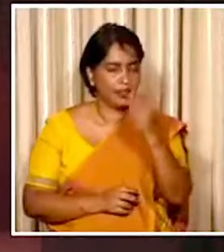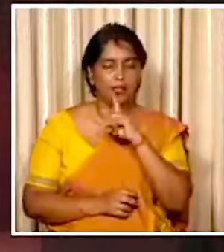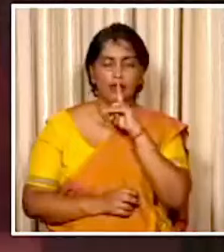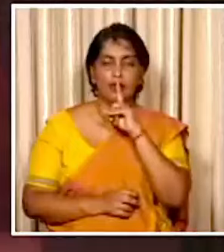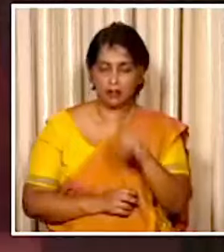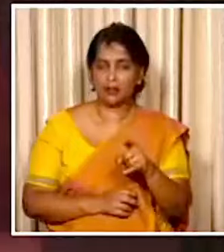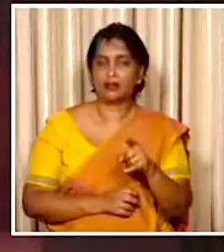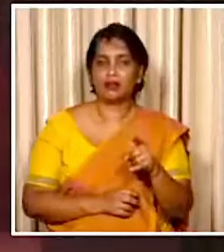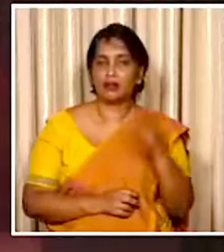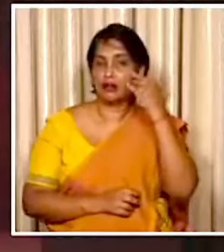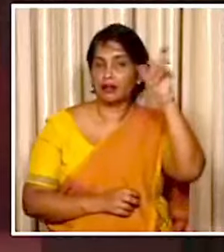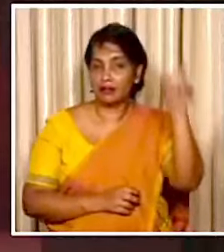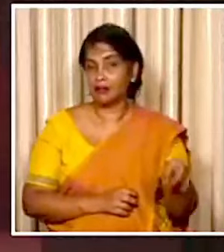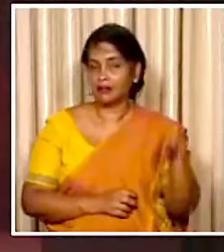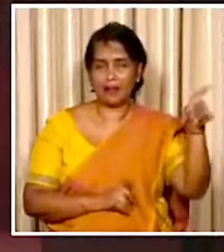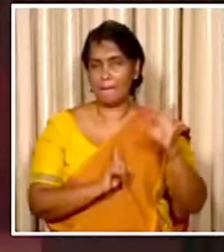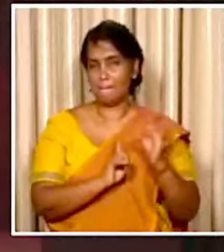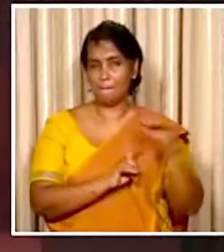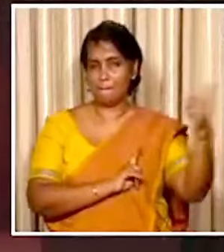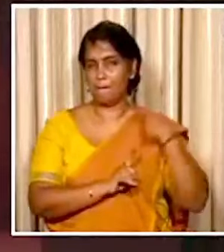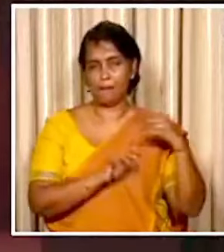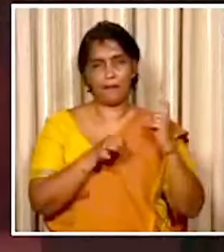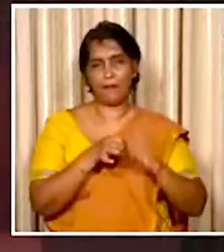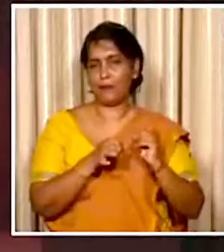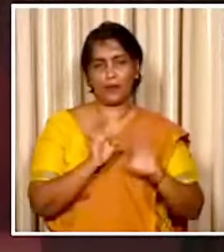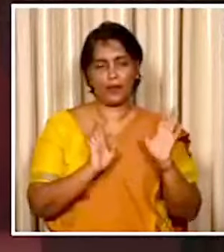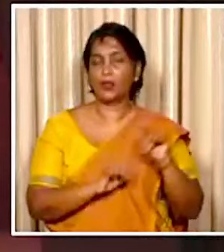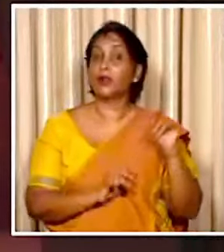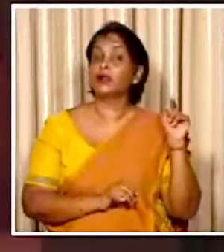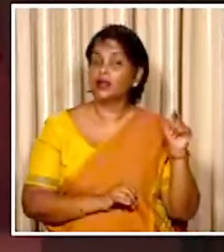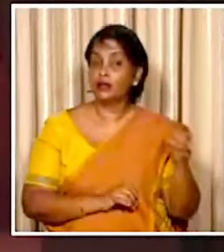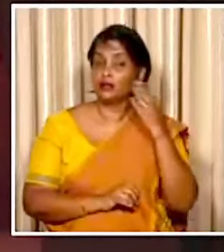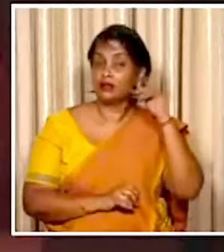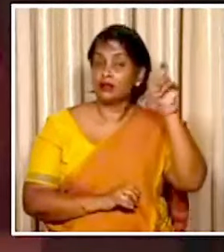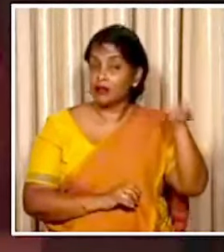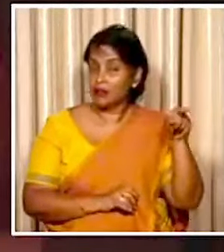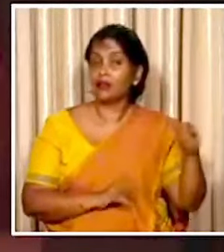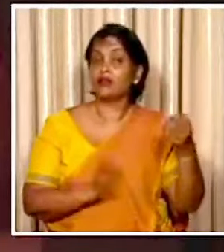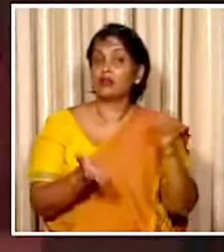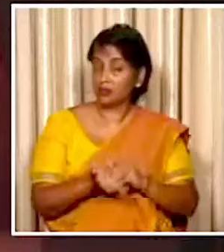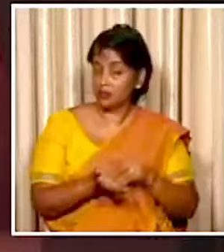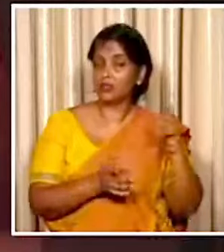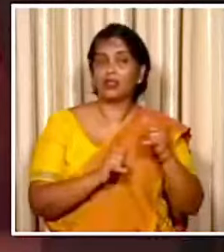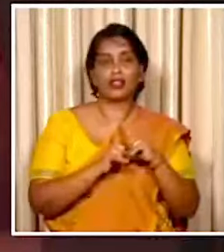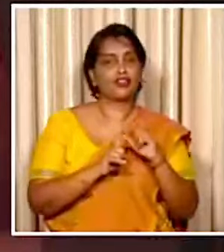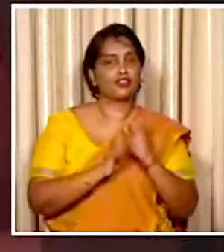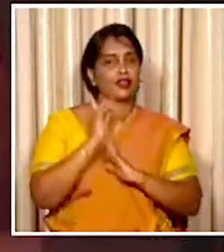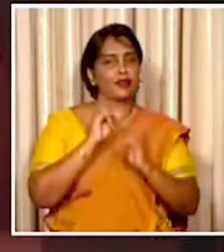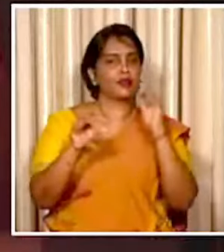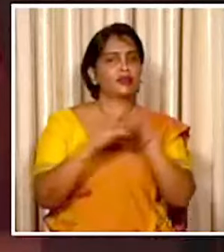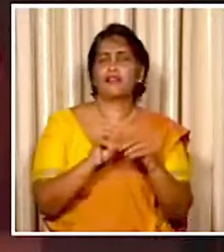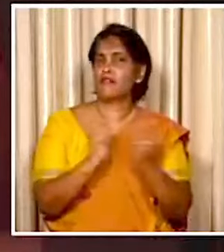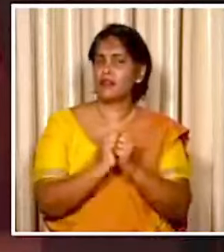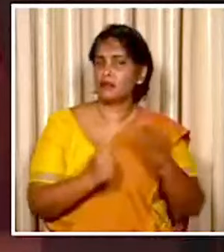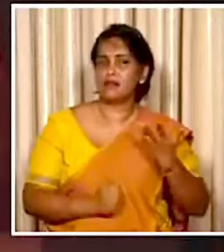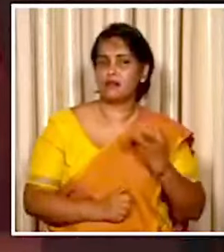කරනවා. මට ඒ නිලධාරිවරුන් එක පුද්ගලික ප්‍රශ්න නැහැ. ඒ නිලධාරිවරුන්ට තව දුරටත් මේ අධ්‍යාපන අමාත්‍යංශයේ සේවය කරන්න